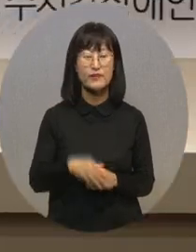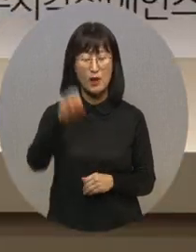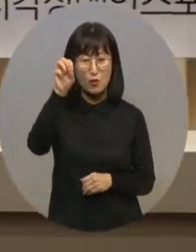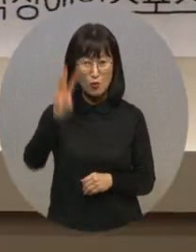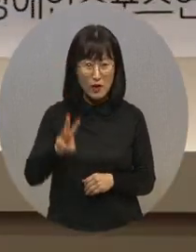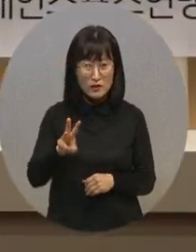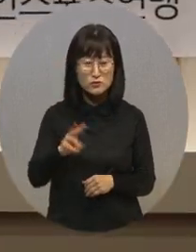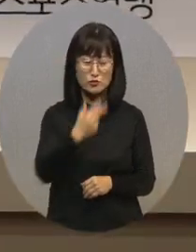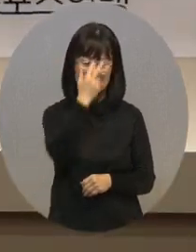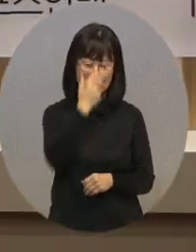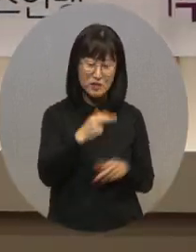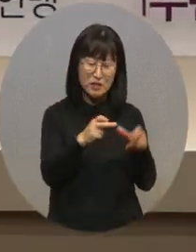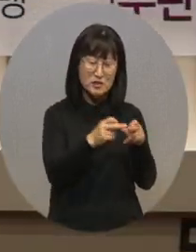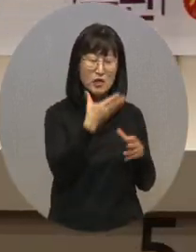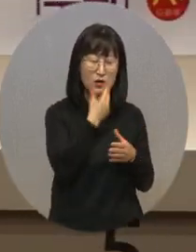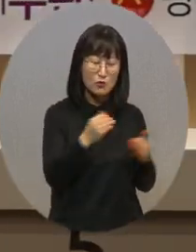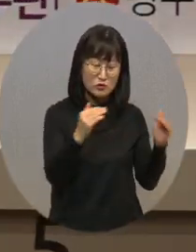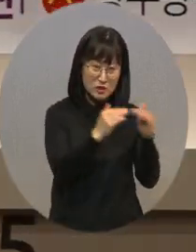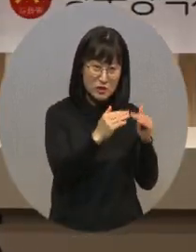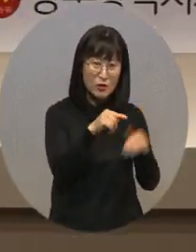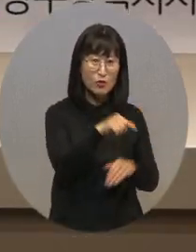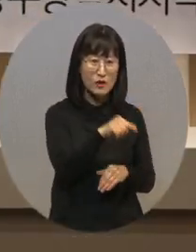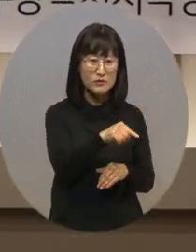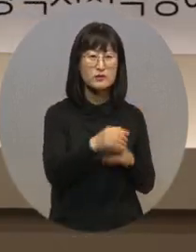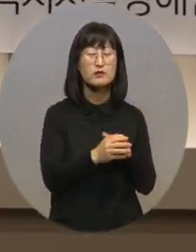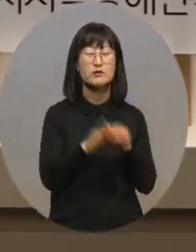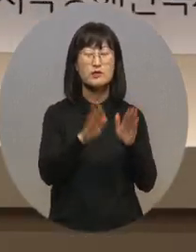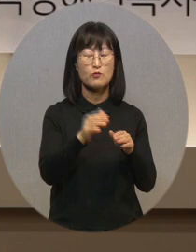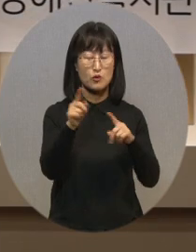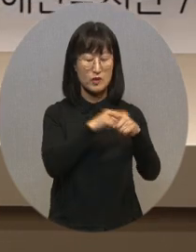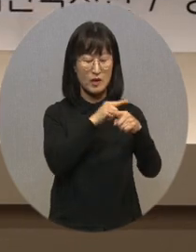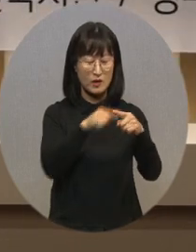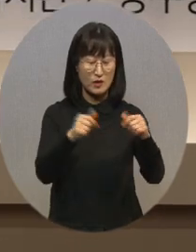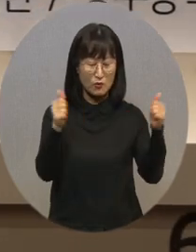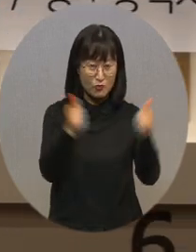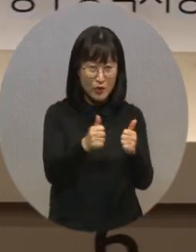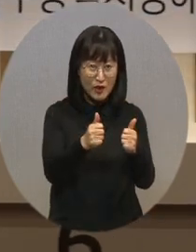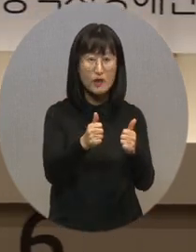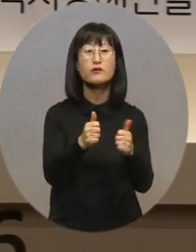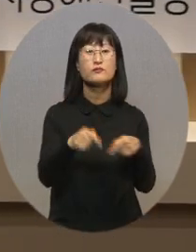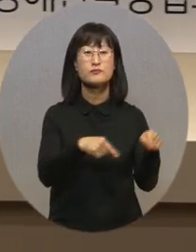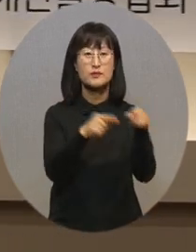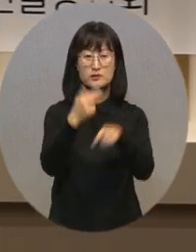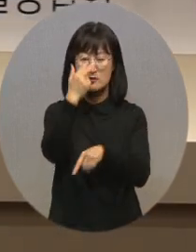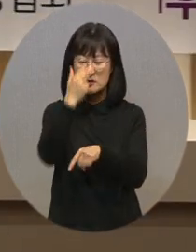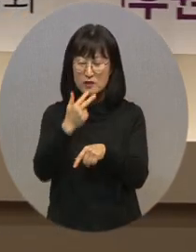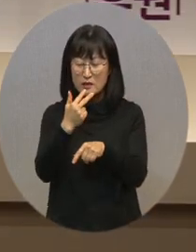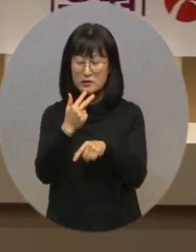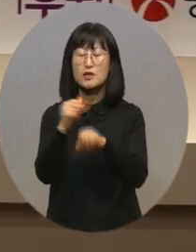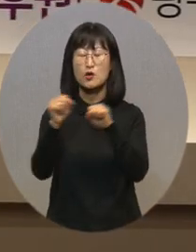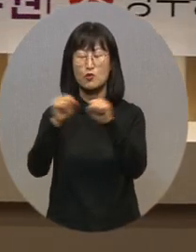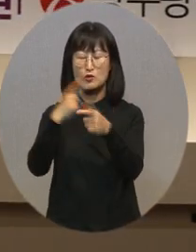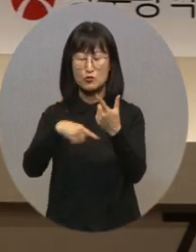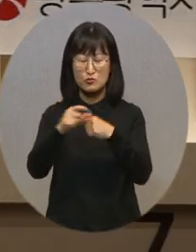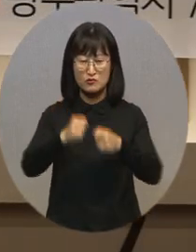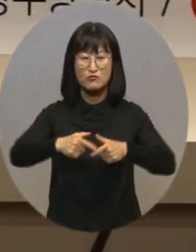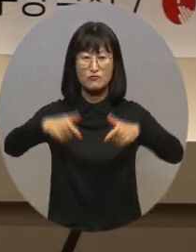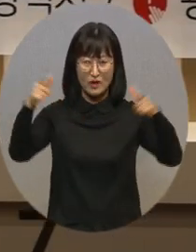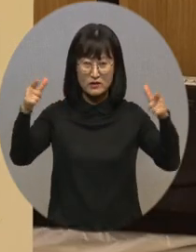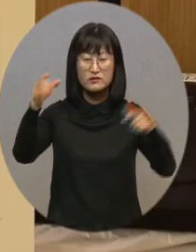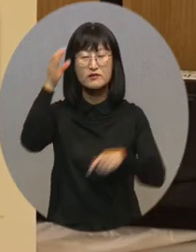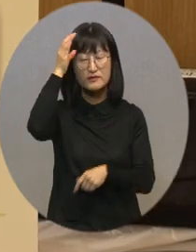광주광역시 시각장애인 복지관 측은 이번 대회를 통해 시각장애 볼링의 저변 확대 및 활성화에 이바지할 것으로